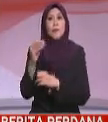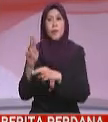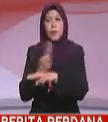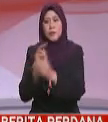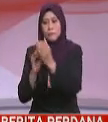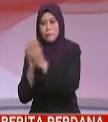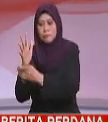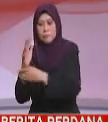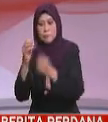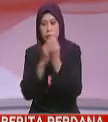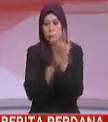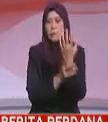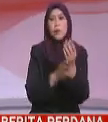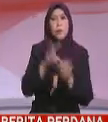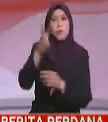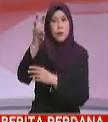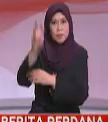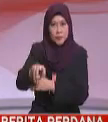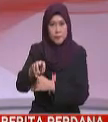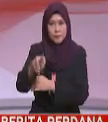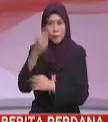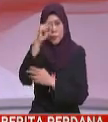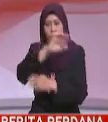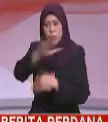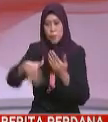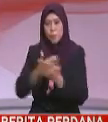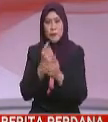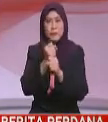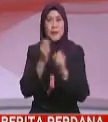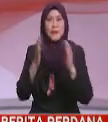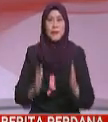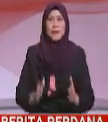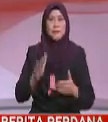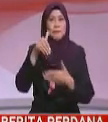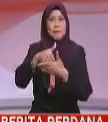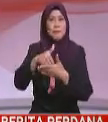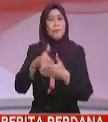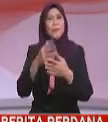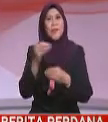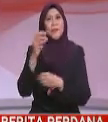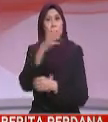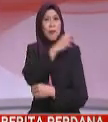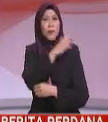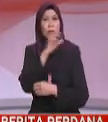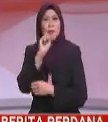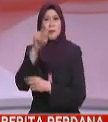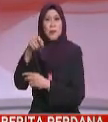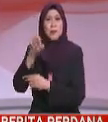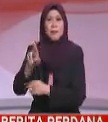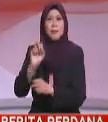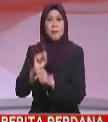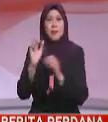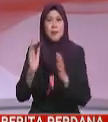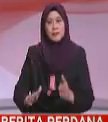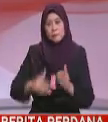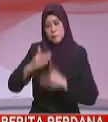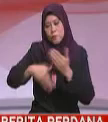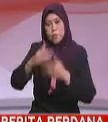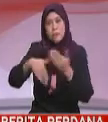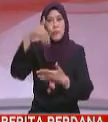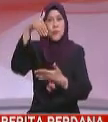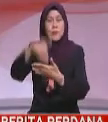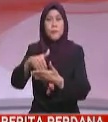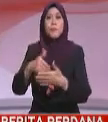sarung tangan getah diwajibkan ke atas semua petugas pilihan Raya dan pegawai SPR yang bertugas bagi setiap proses pilihan